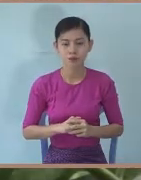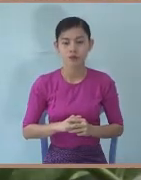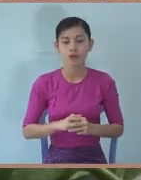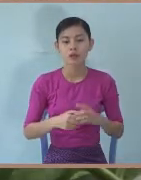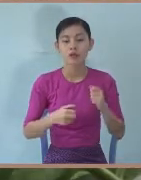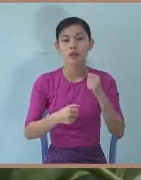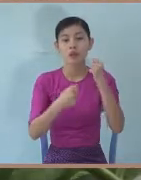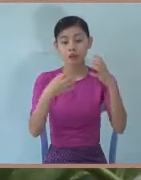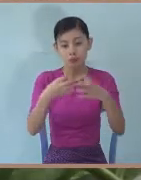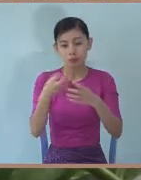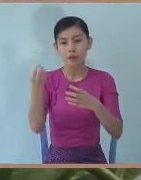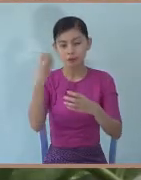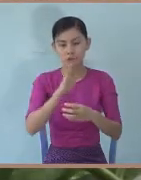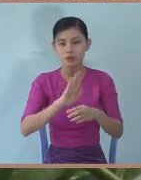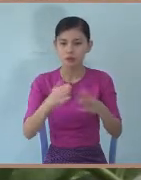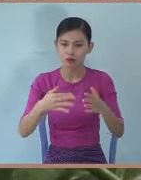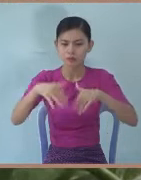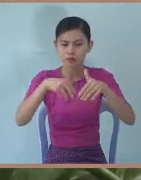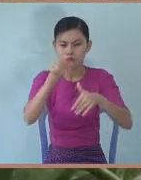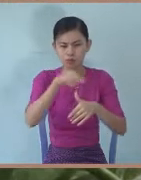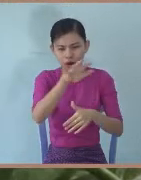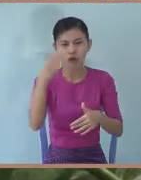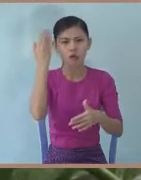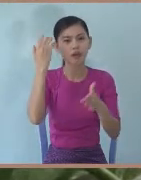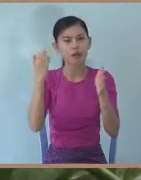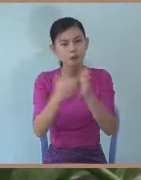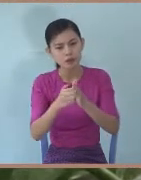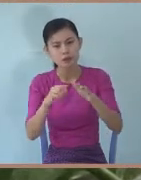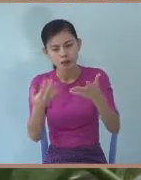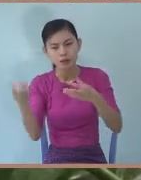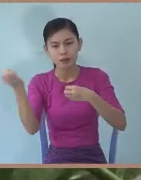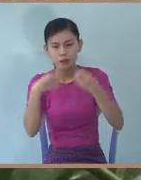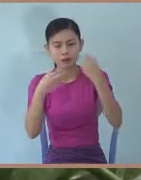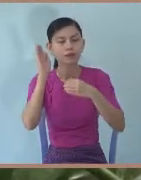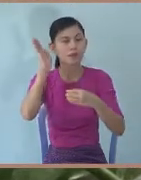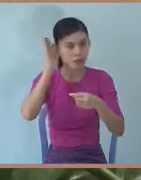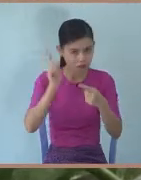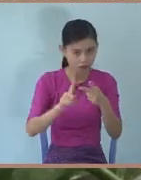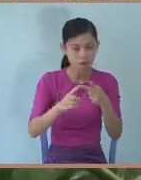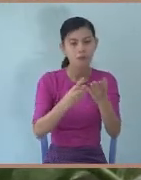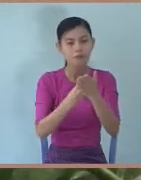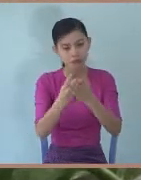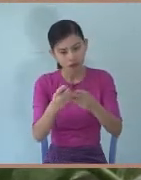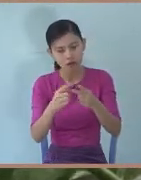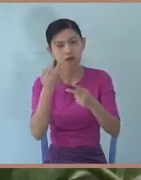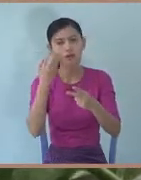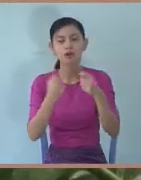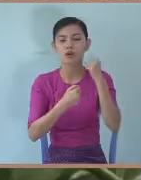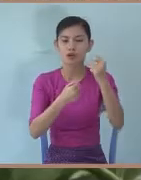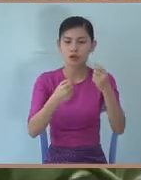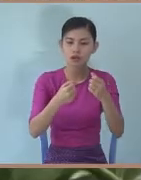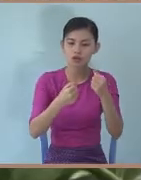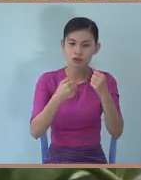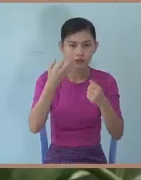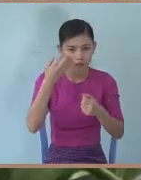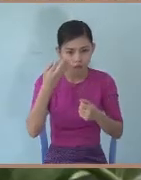ကပြောတယ်ပြည်သူအတန်ကိုနားထောင်ပါမယ်ပေါ့နော်ဆိုတော့ဒီပြည်သူတွေရဲ့အတန်ကိုနားထောင်ပြီးမှဒီနိုင်ငံရေးအရာရောဒီပညာရေးအရာ